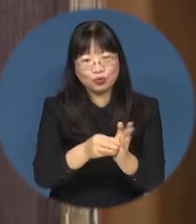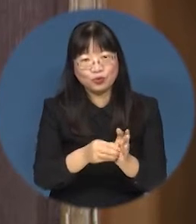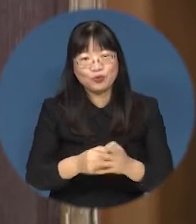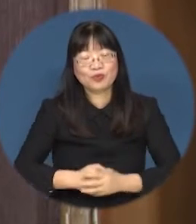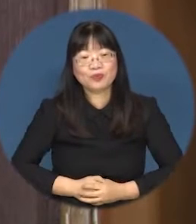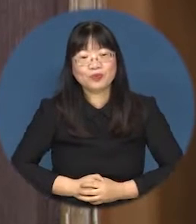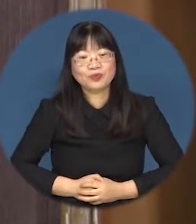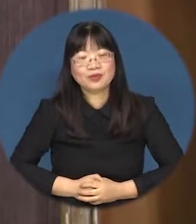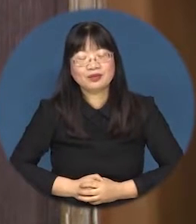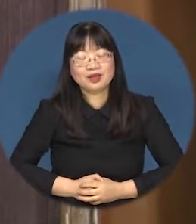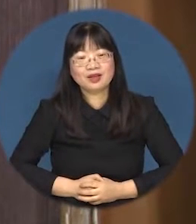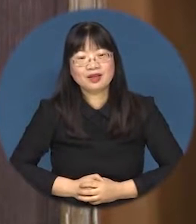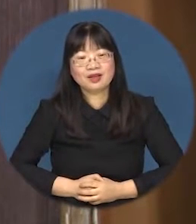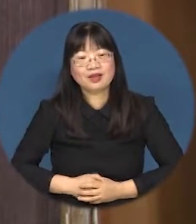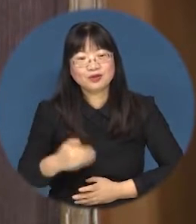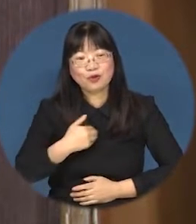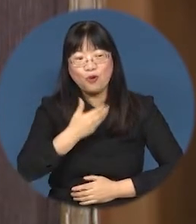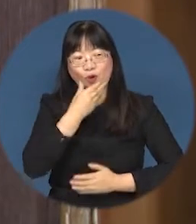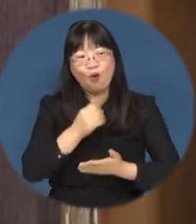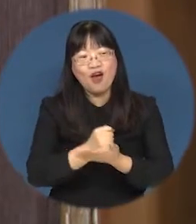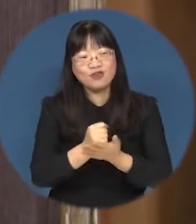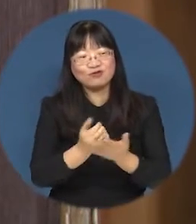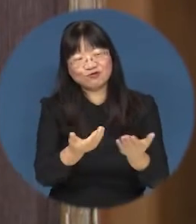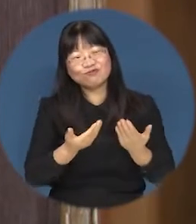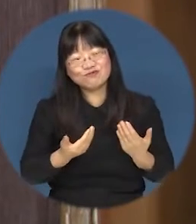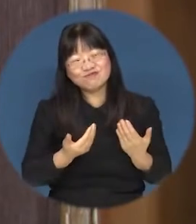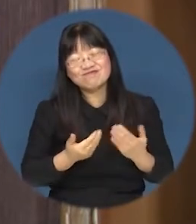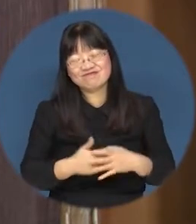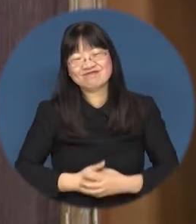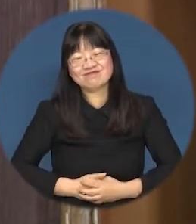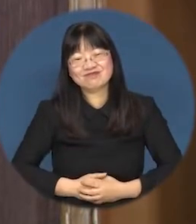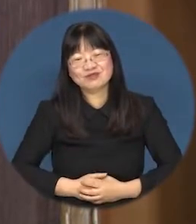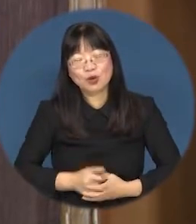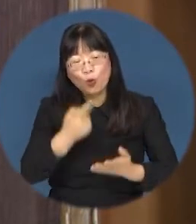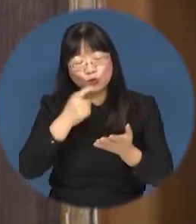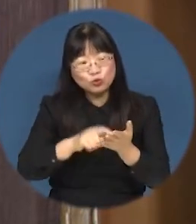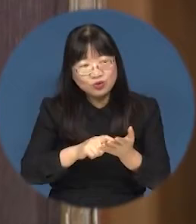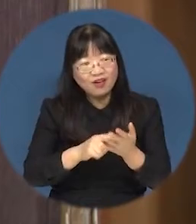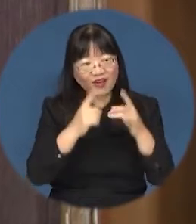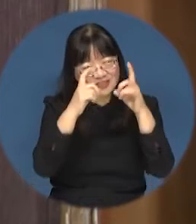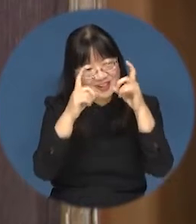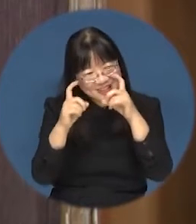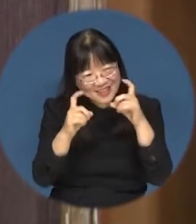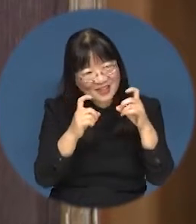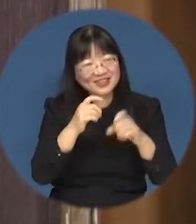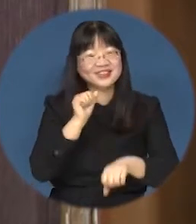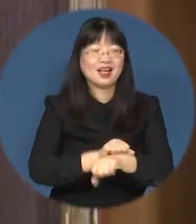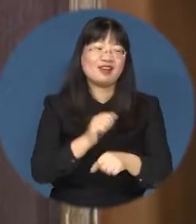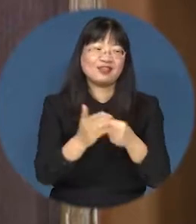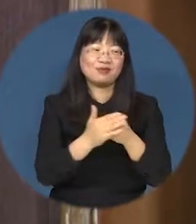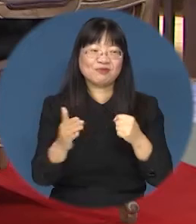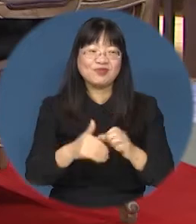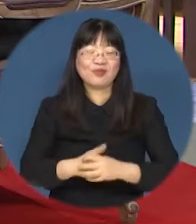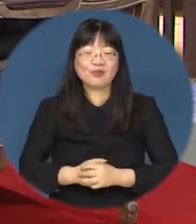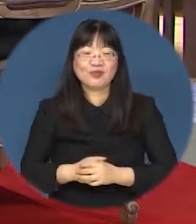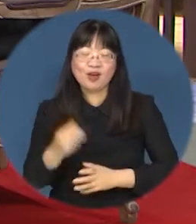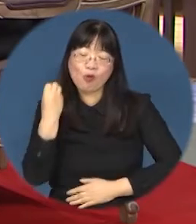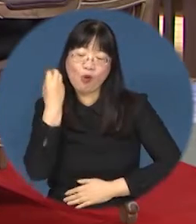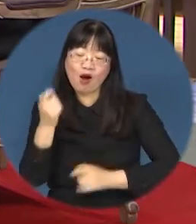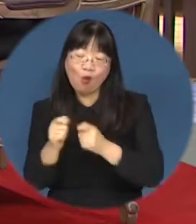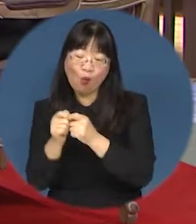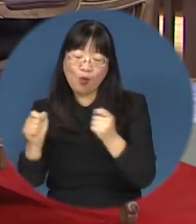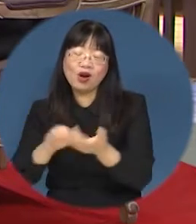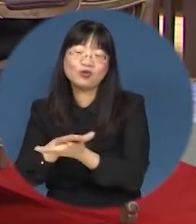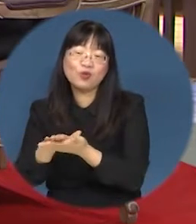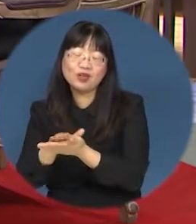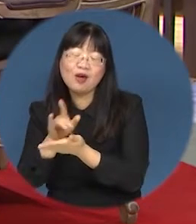예. 그래서 아주 저한테 행운을 안겨준 거 고래죠. 네. 쉽게 작업을 할 수 있었기 때문에. 네. 예. 아니 고래랑 오래